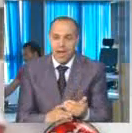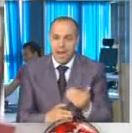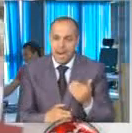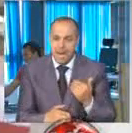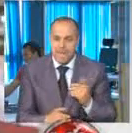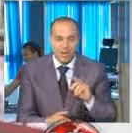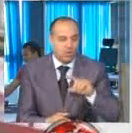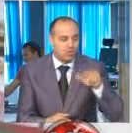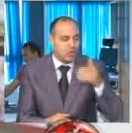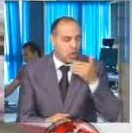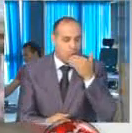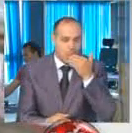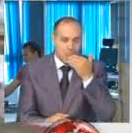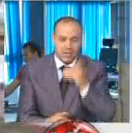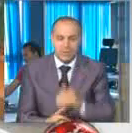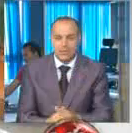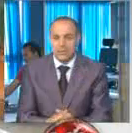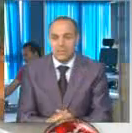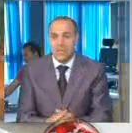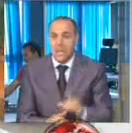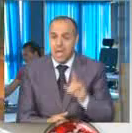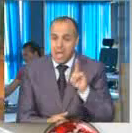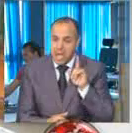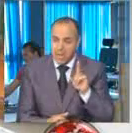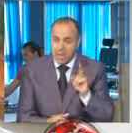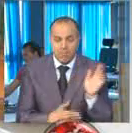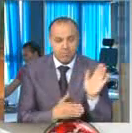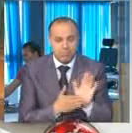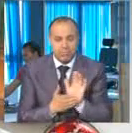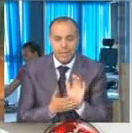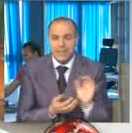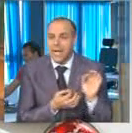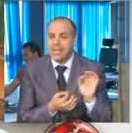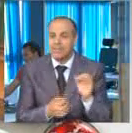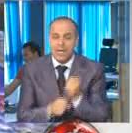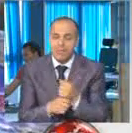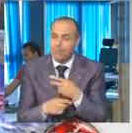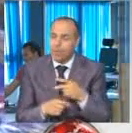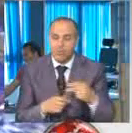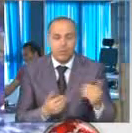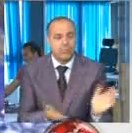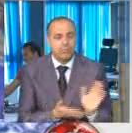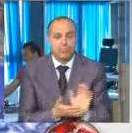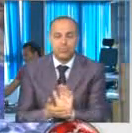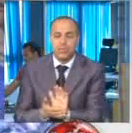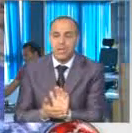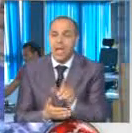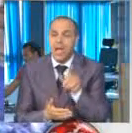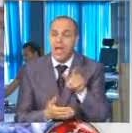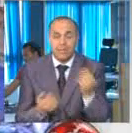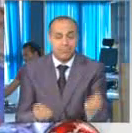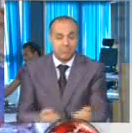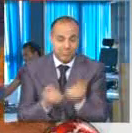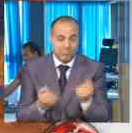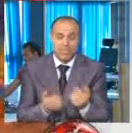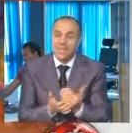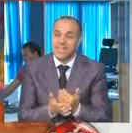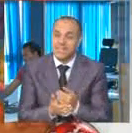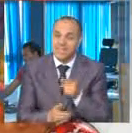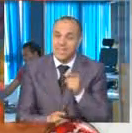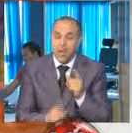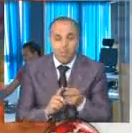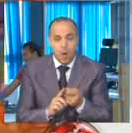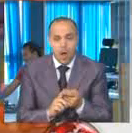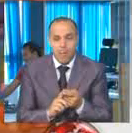حلول شهر رمضان المعظم، وللعارضين لتقديم منتجاتهم، ما أدخل حركية اقتصادية